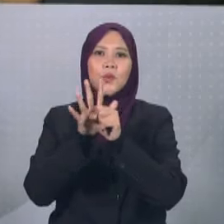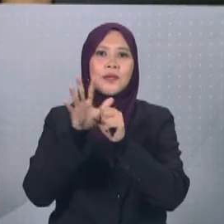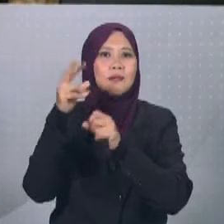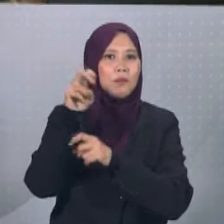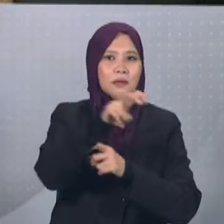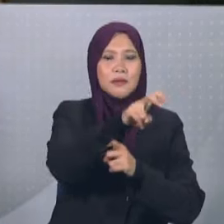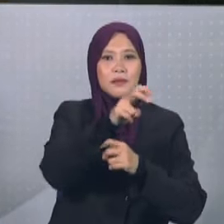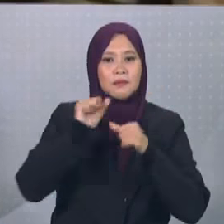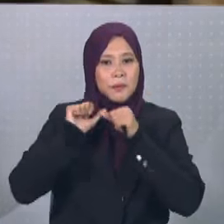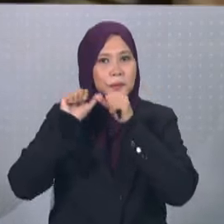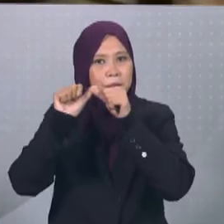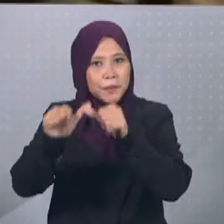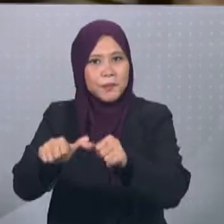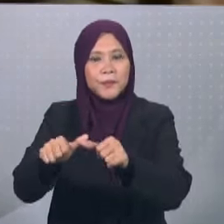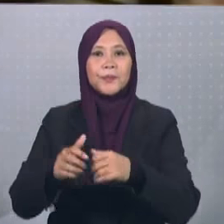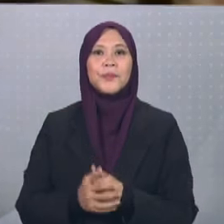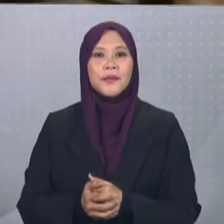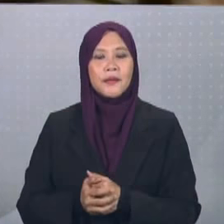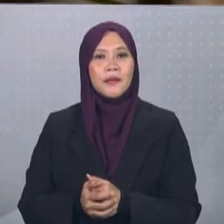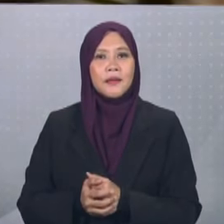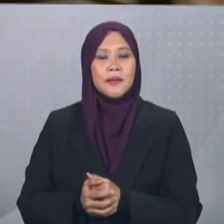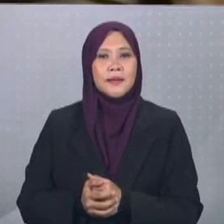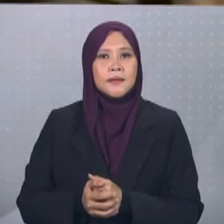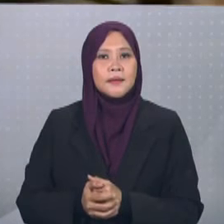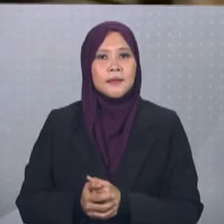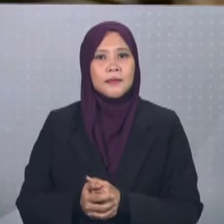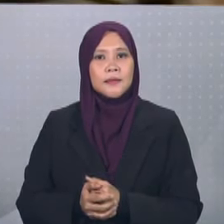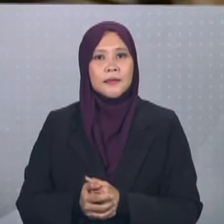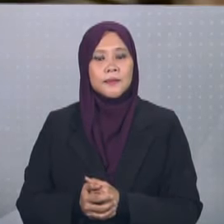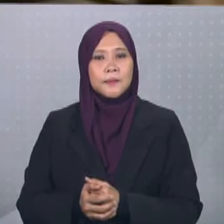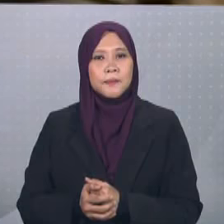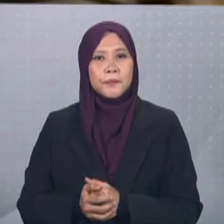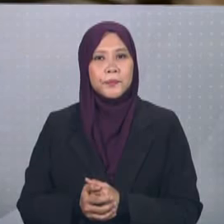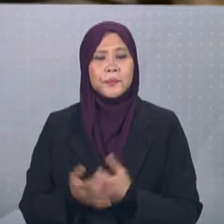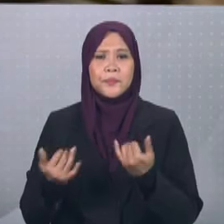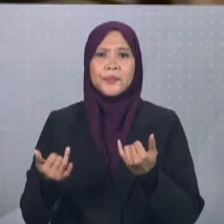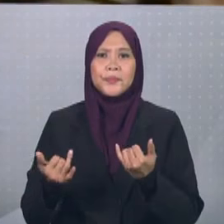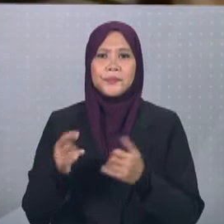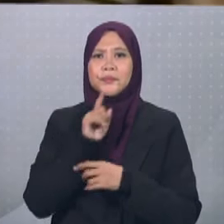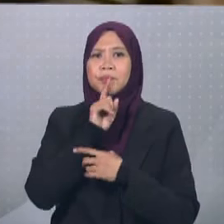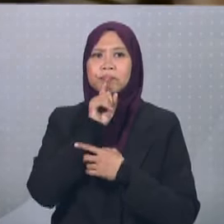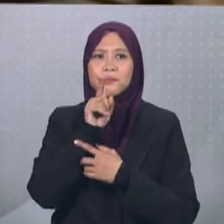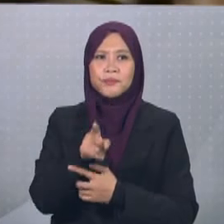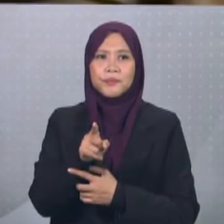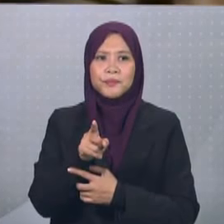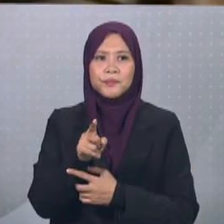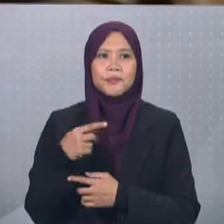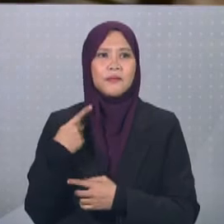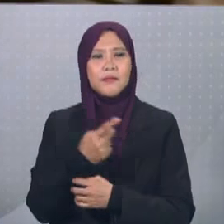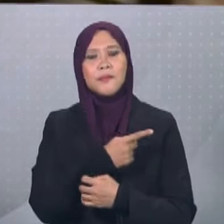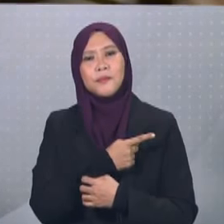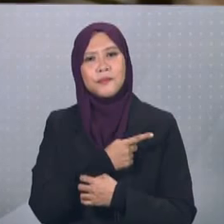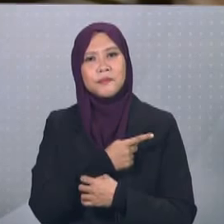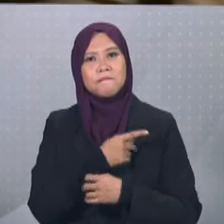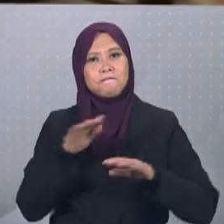yang berlanjutan. We are blessed in a way that the commercial rights holders Dorna and IRTA have